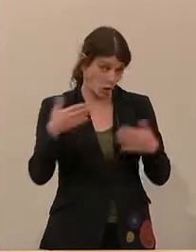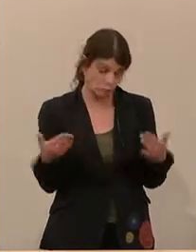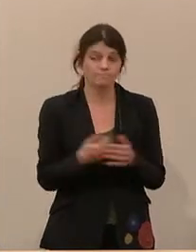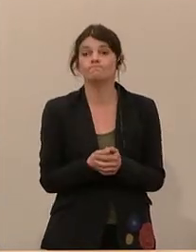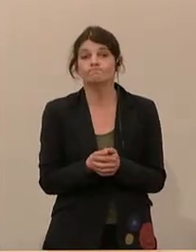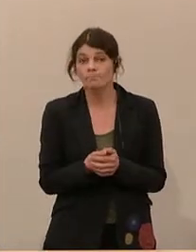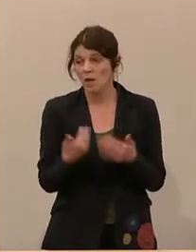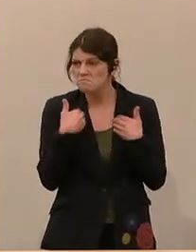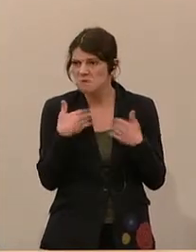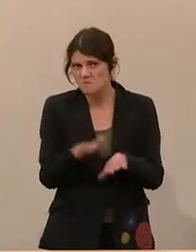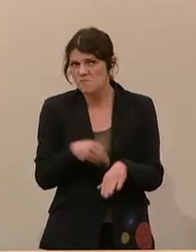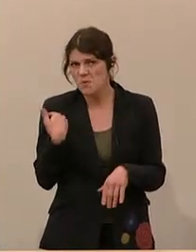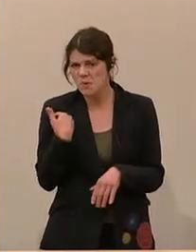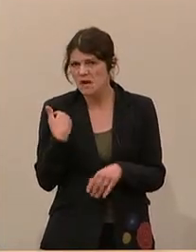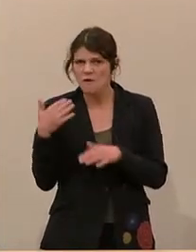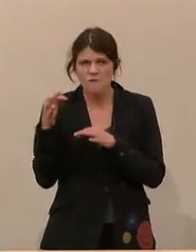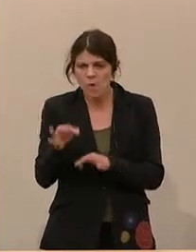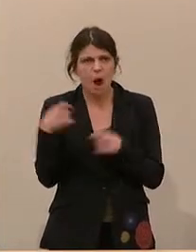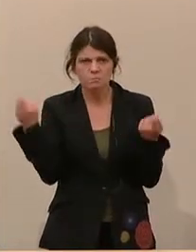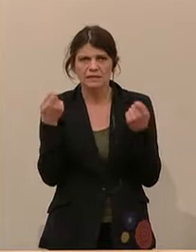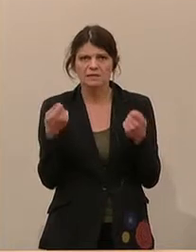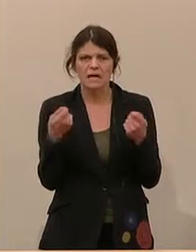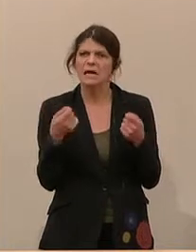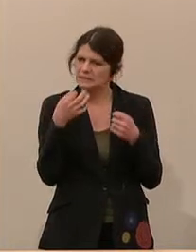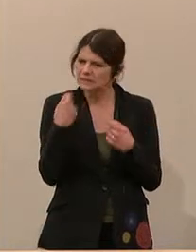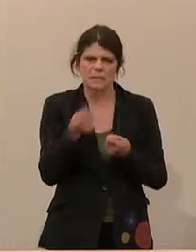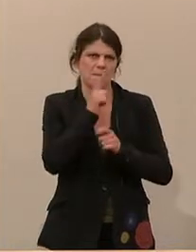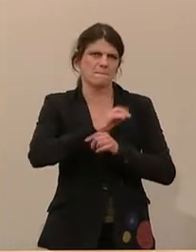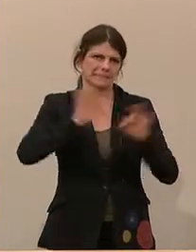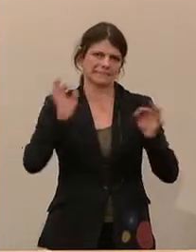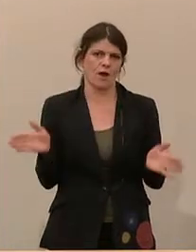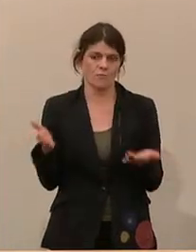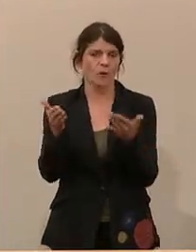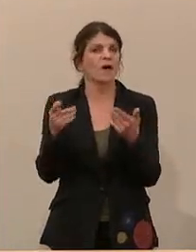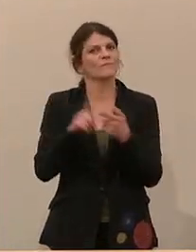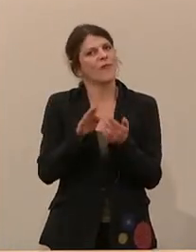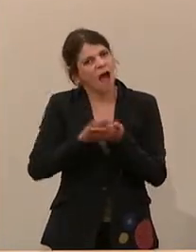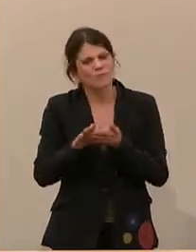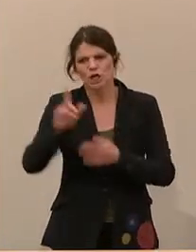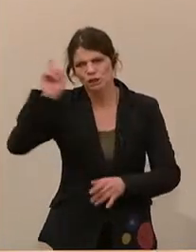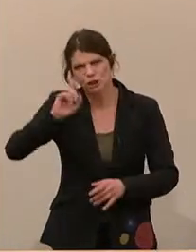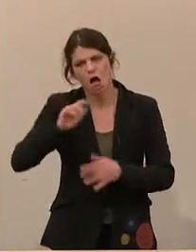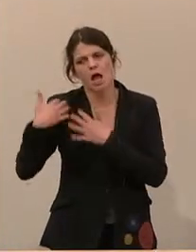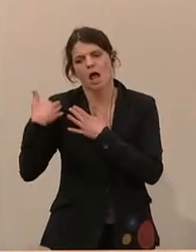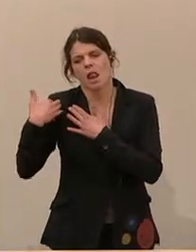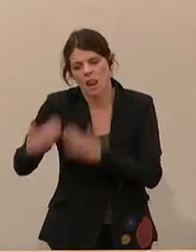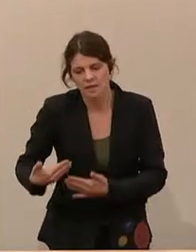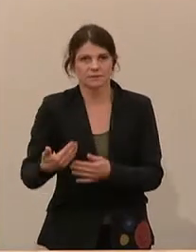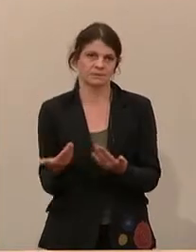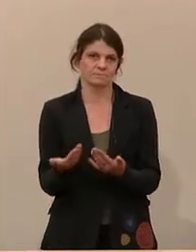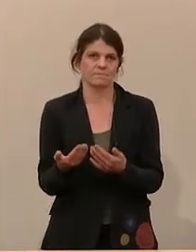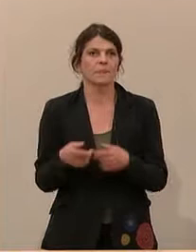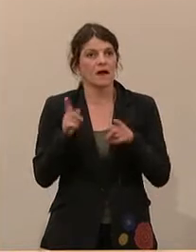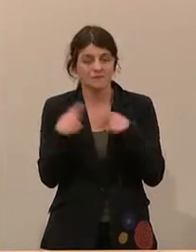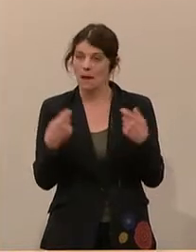ausmacht. Und ich glaube, es gibt für die Betriebe keine bessere Förderung, als wenn man ihr einfach die Steuerlast im Haus lässt und